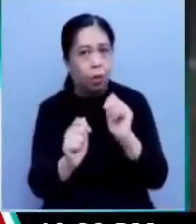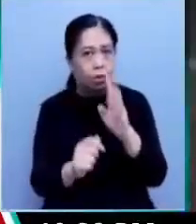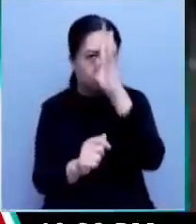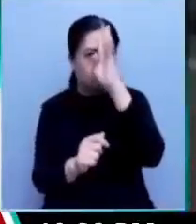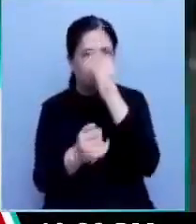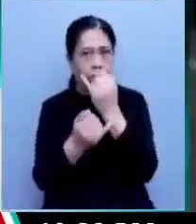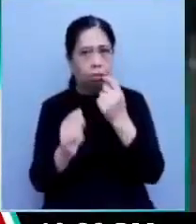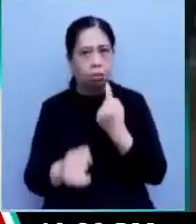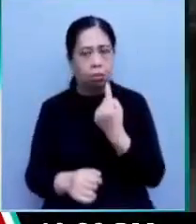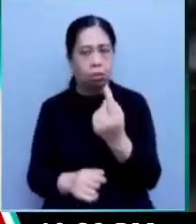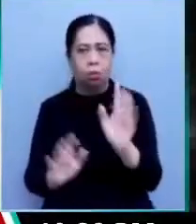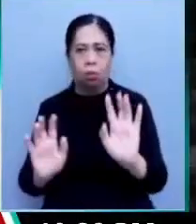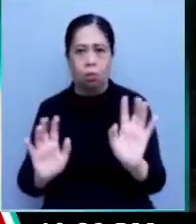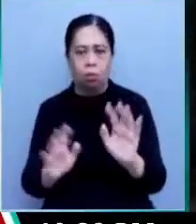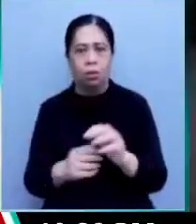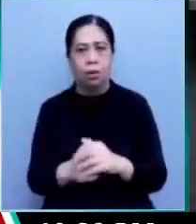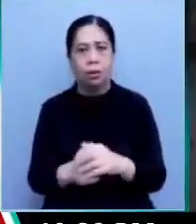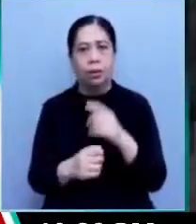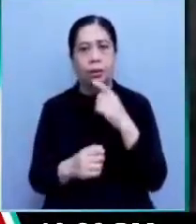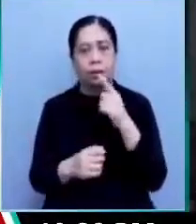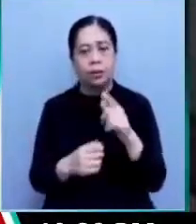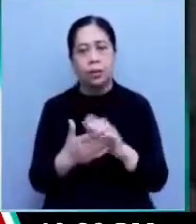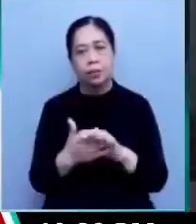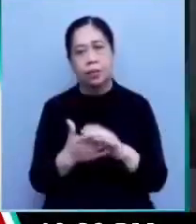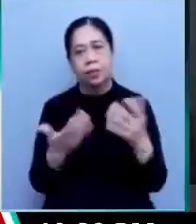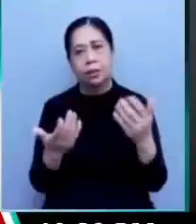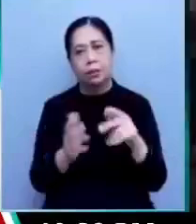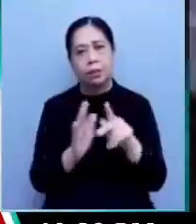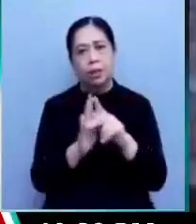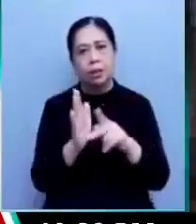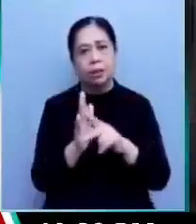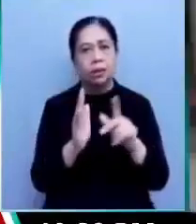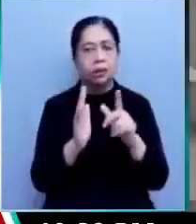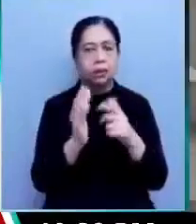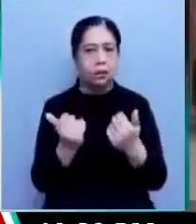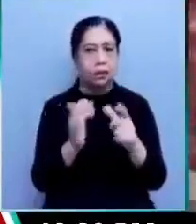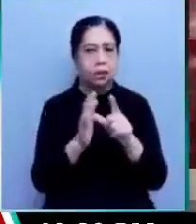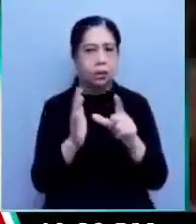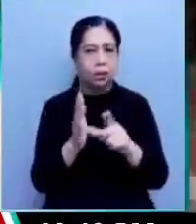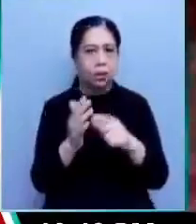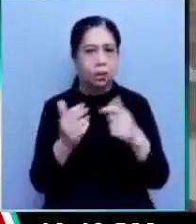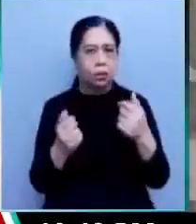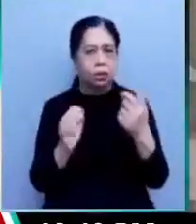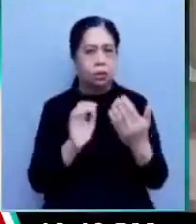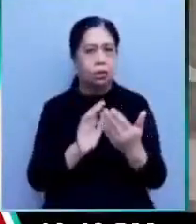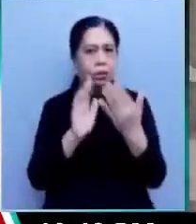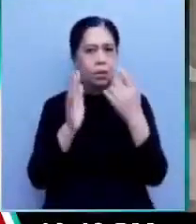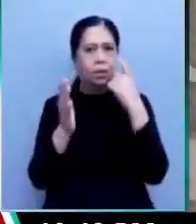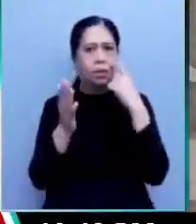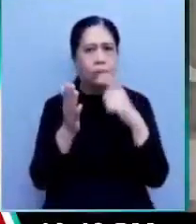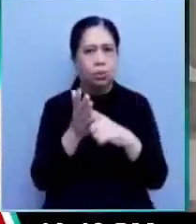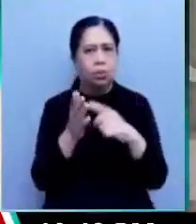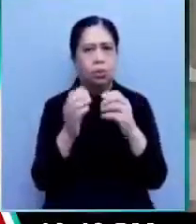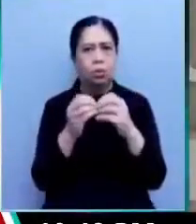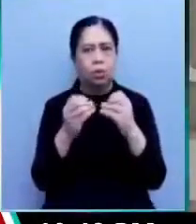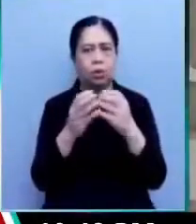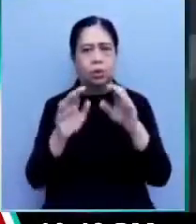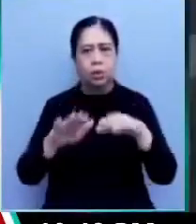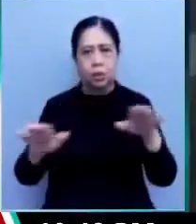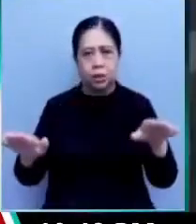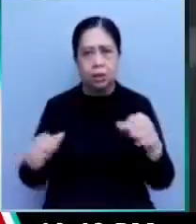sa Road Policy Center ng Imagine Law, ngayong nagbalik ang face-to-face classes, kapansin-pansing mas maraming mga bata o